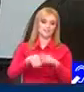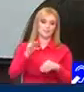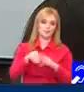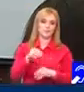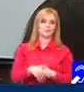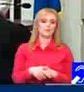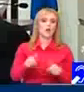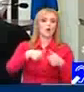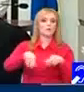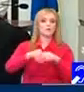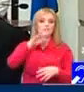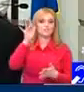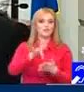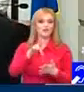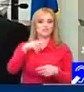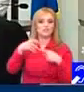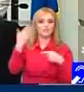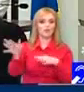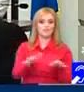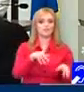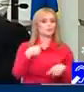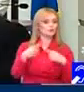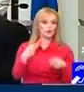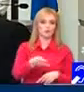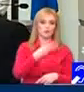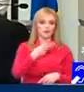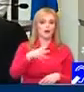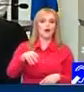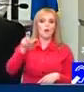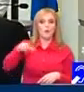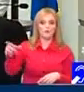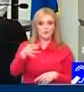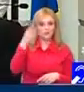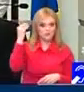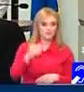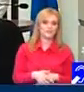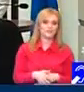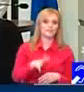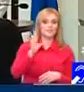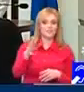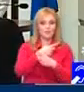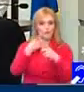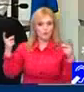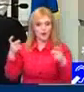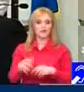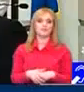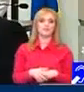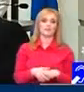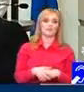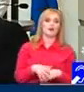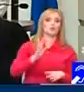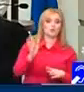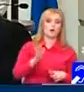Comisia Electorală Centrală, prin activitățile sale, întotdeauna și-a dorit ca cetățenii Republicii Moldova să fie informați și documentați, ori